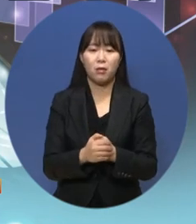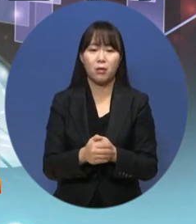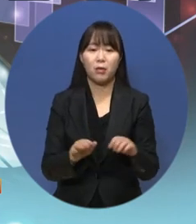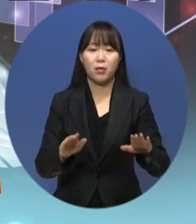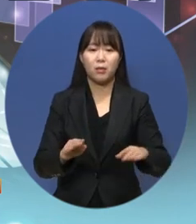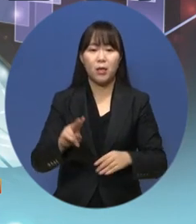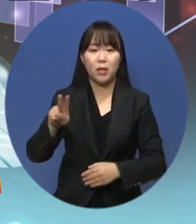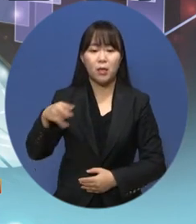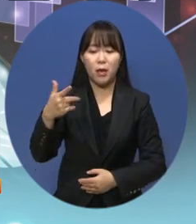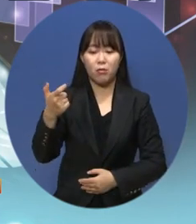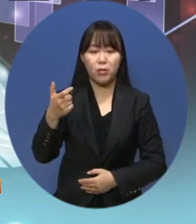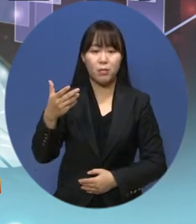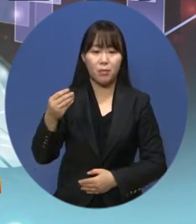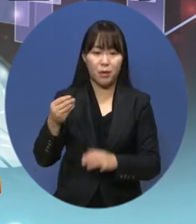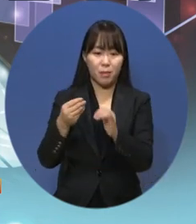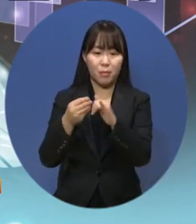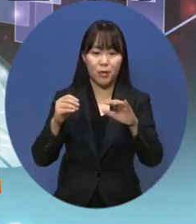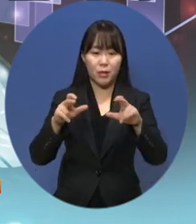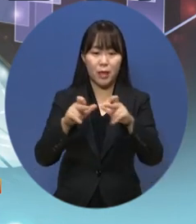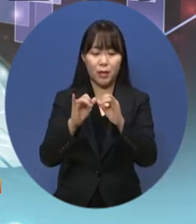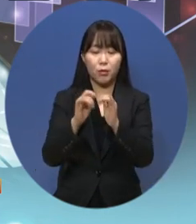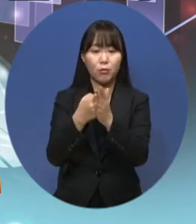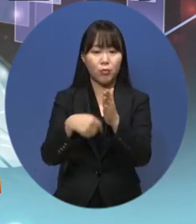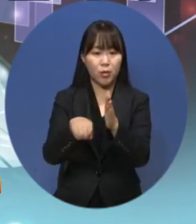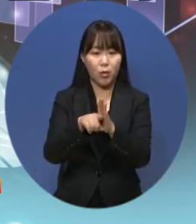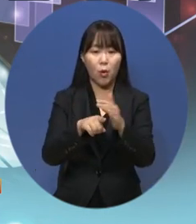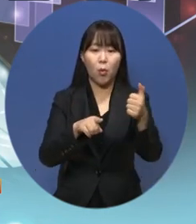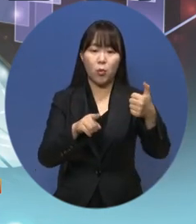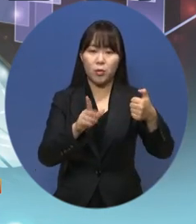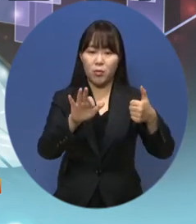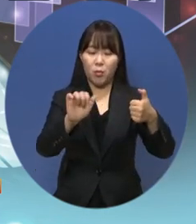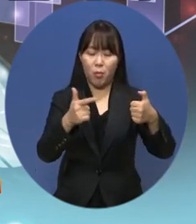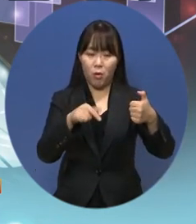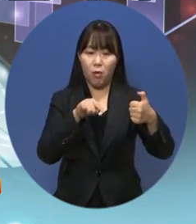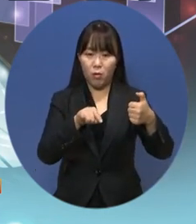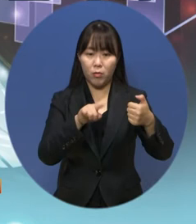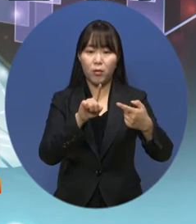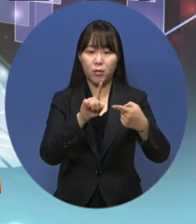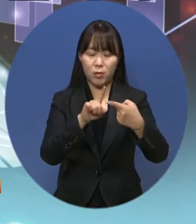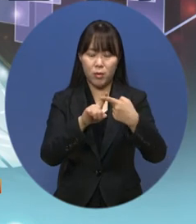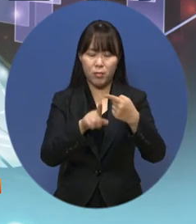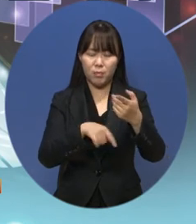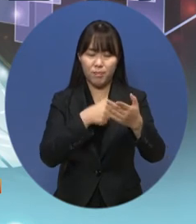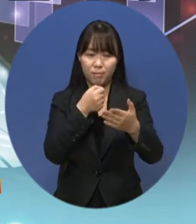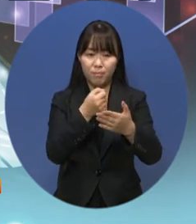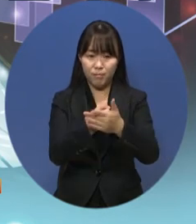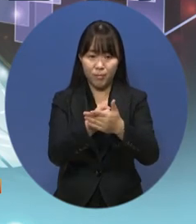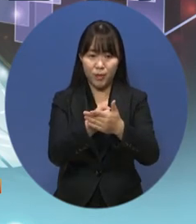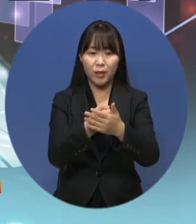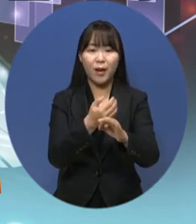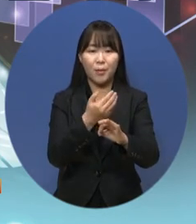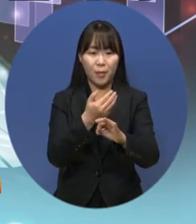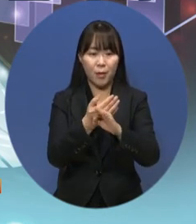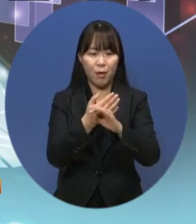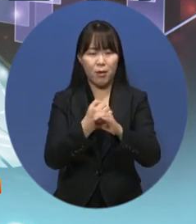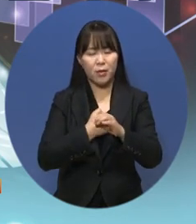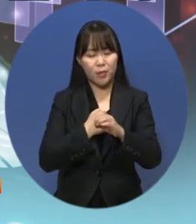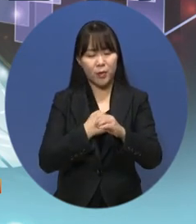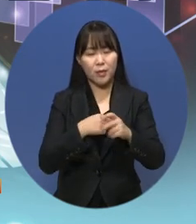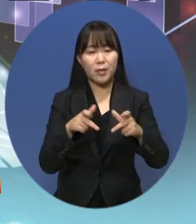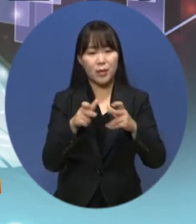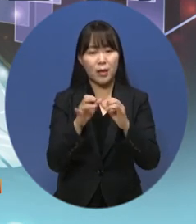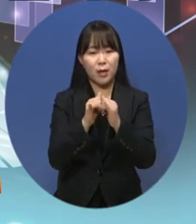260 만명의 장애인을 위해서도 55번 고정 체내를 배정 하면 답답한